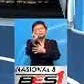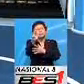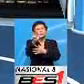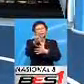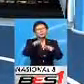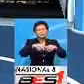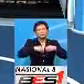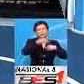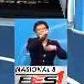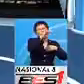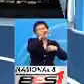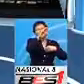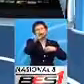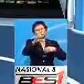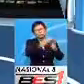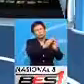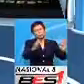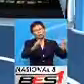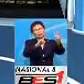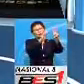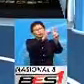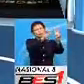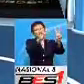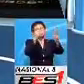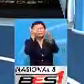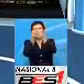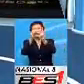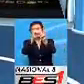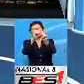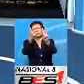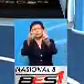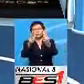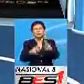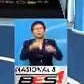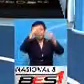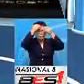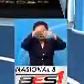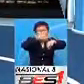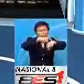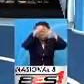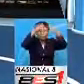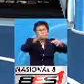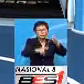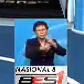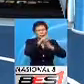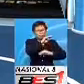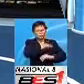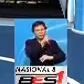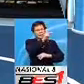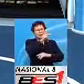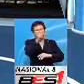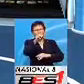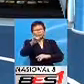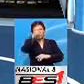multimedia mcmc sepanjang tempoh 2008 hingga 2013 ketika membuat pendedahan itu timbalan menteri komunikasi dan multimedia Datuk